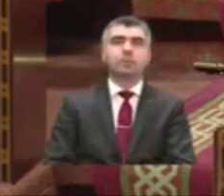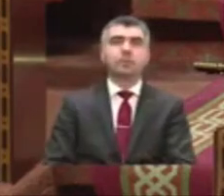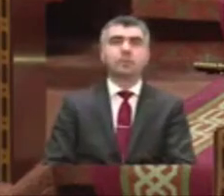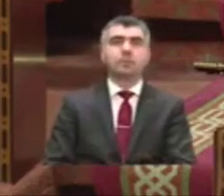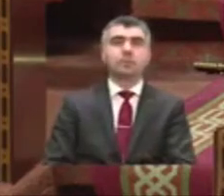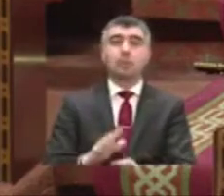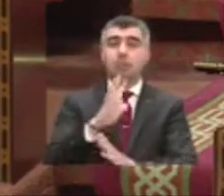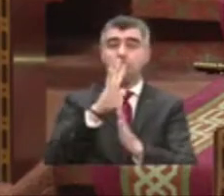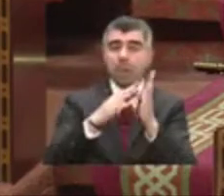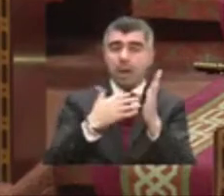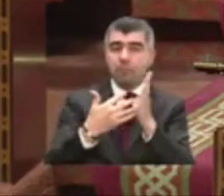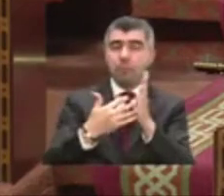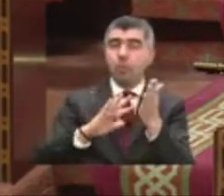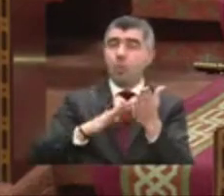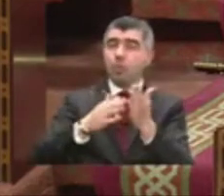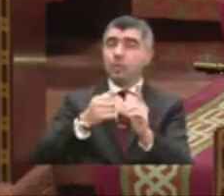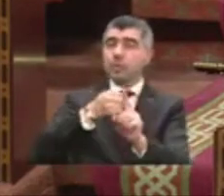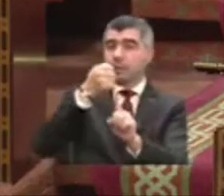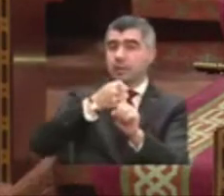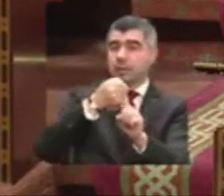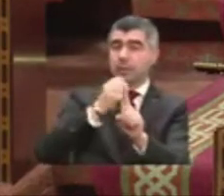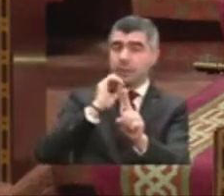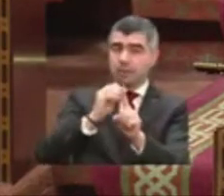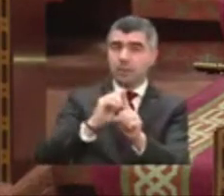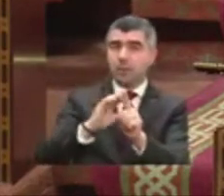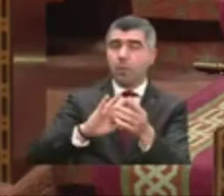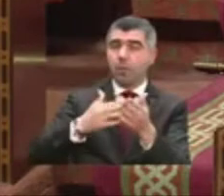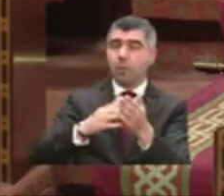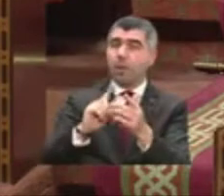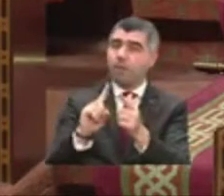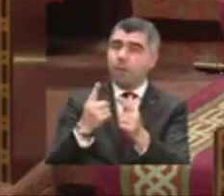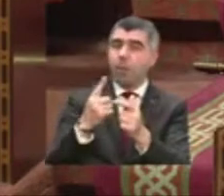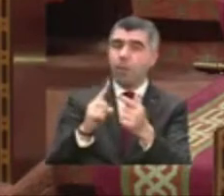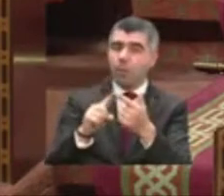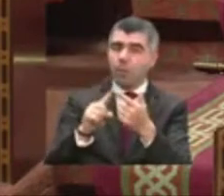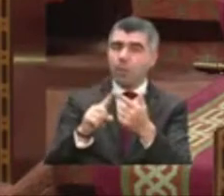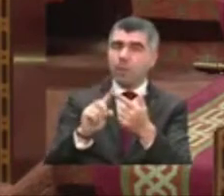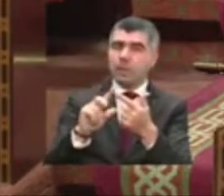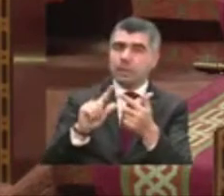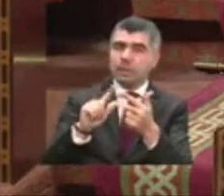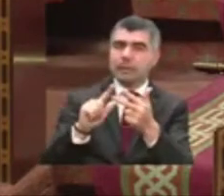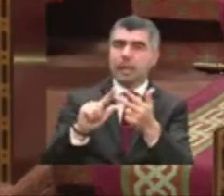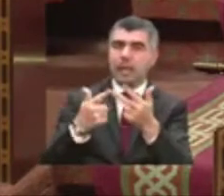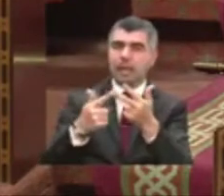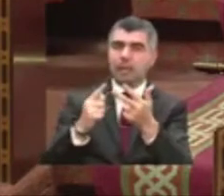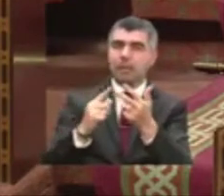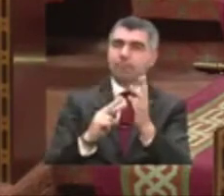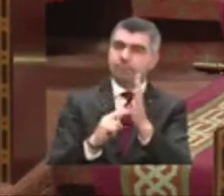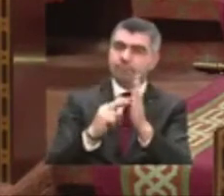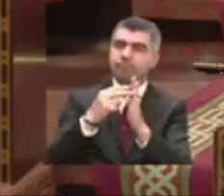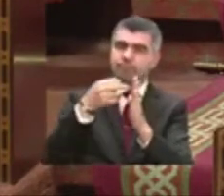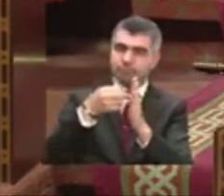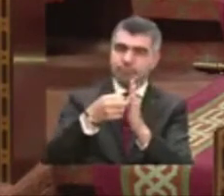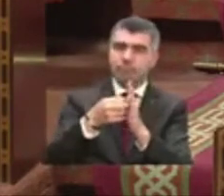هذه البرامج التي تم تحديدها فدارت حسب الأولويات الضرورية، ودار في